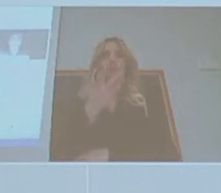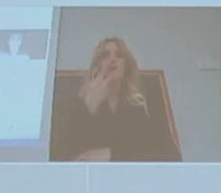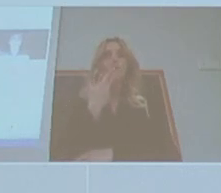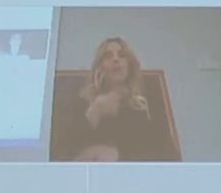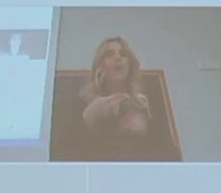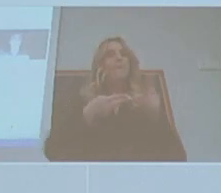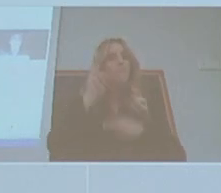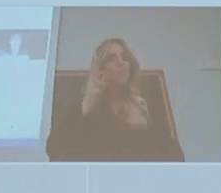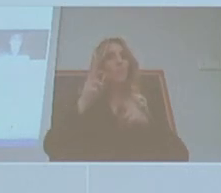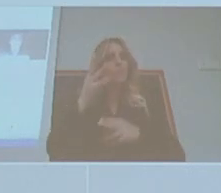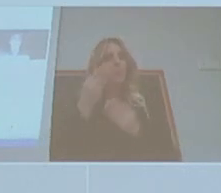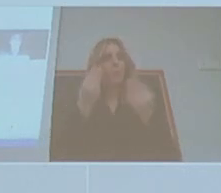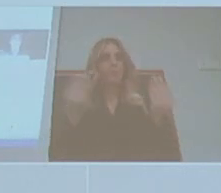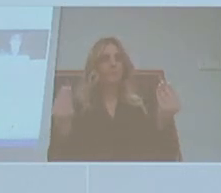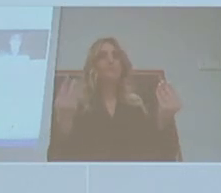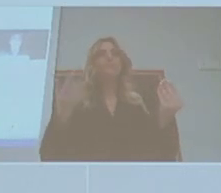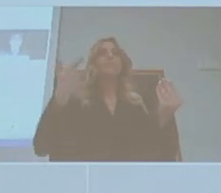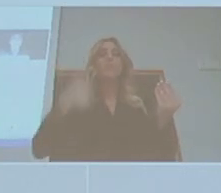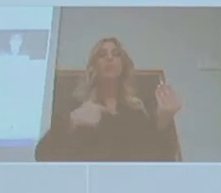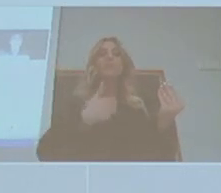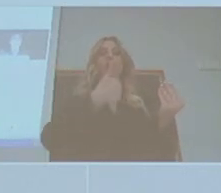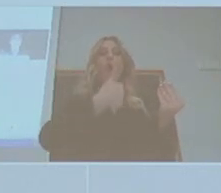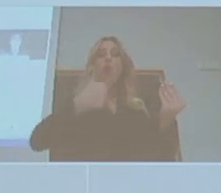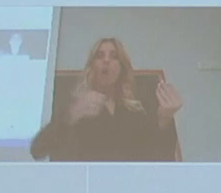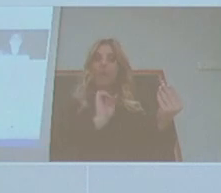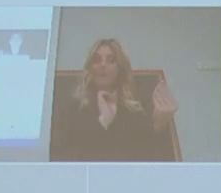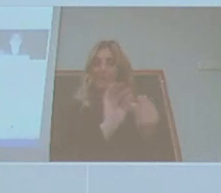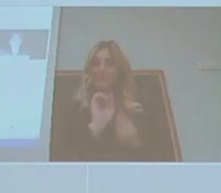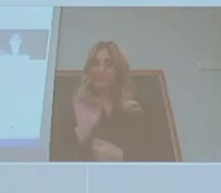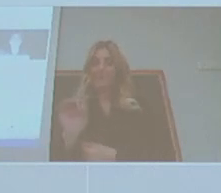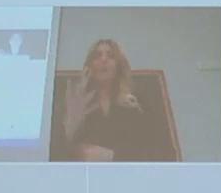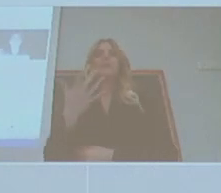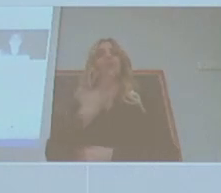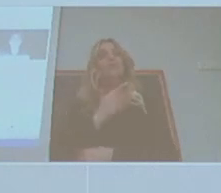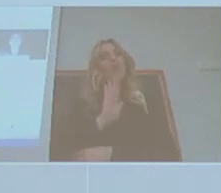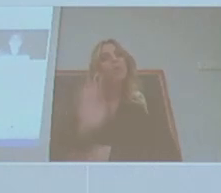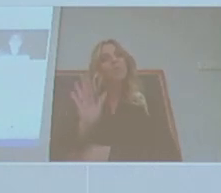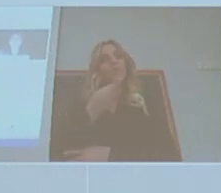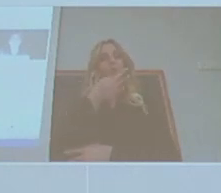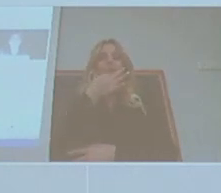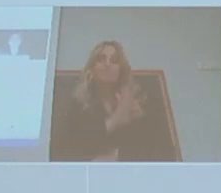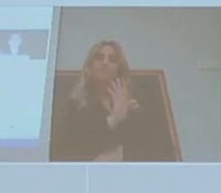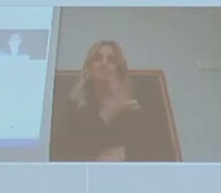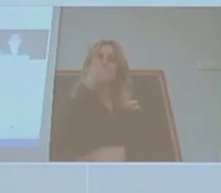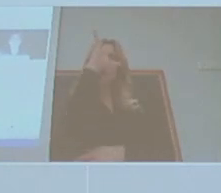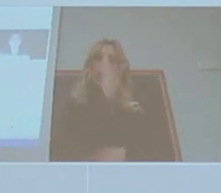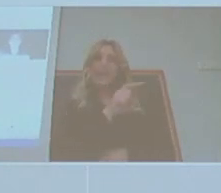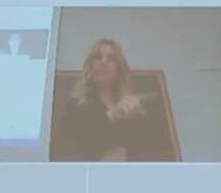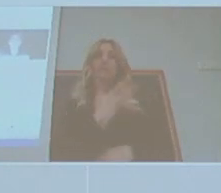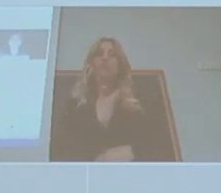pillole, proprio perché ogni insegnamento ha la sua caratteristica, quindi la